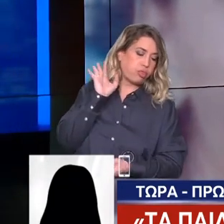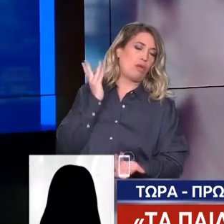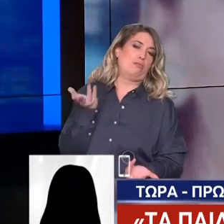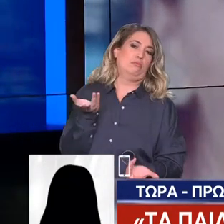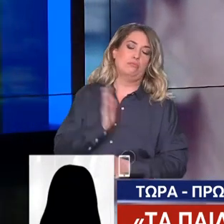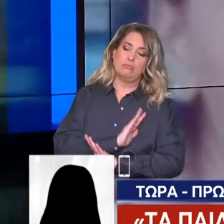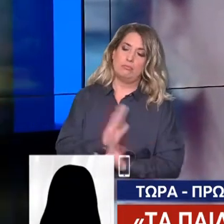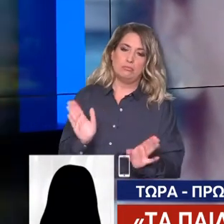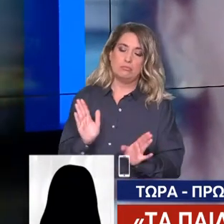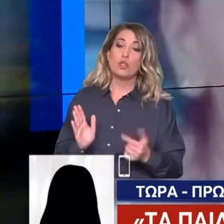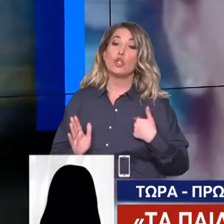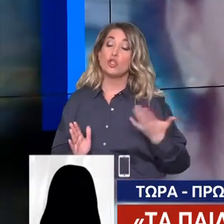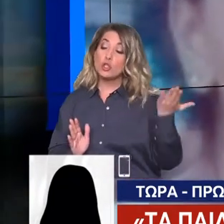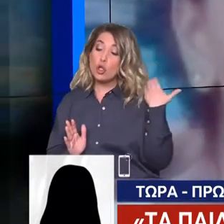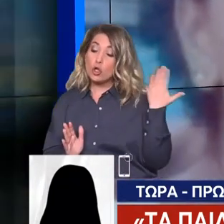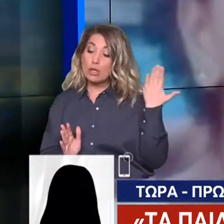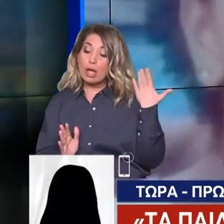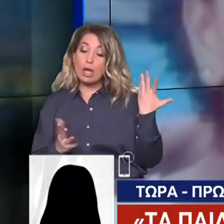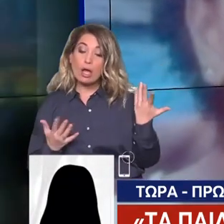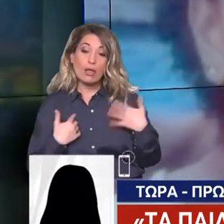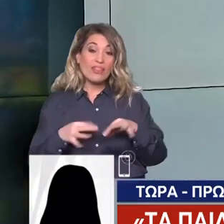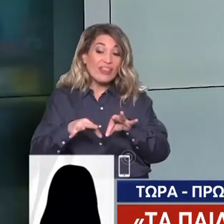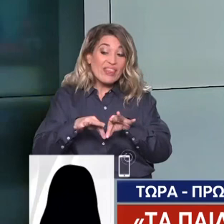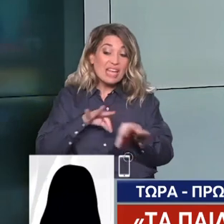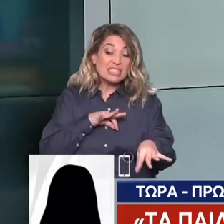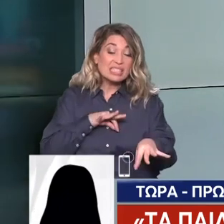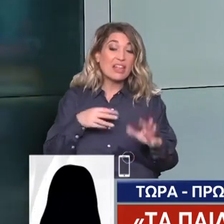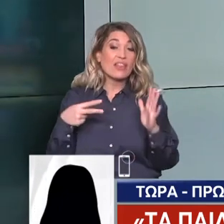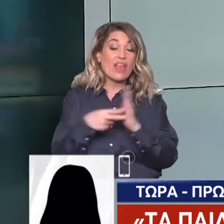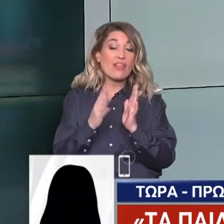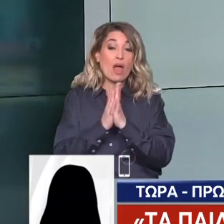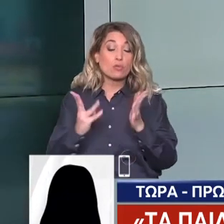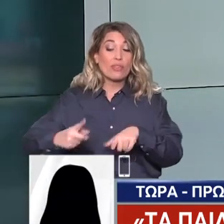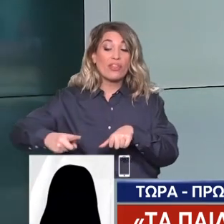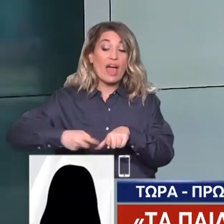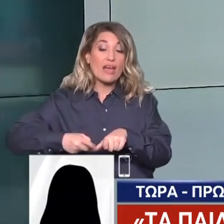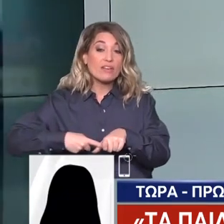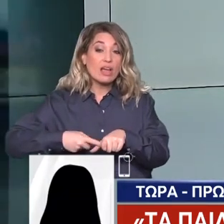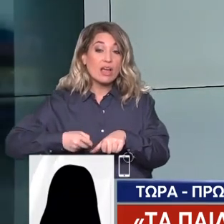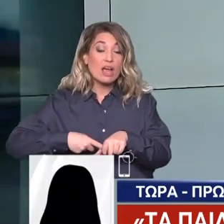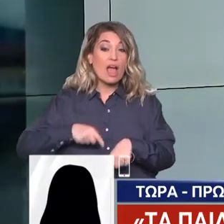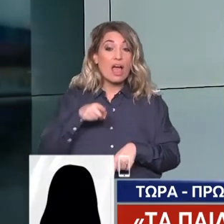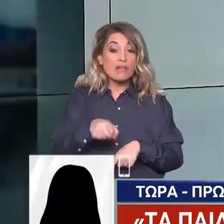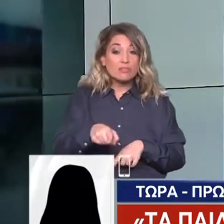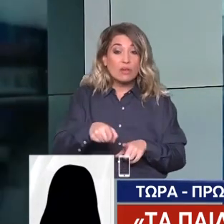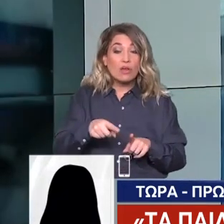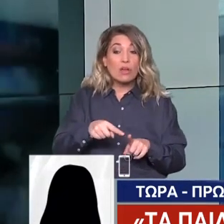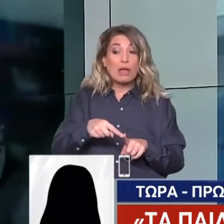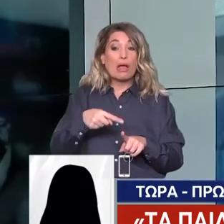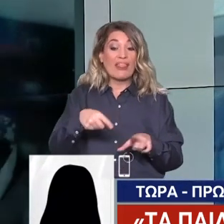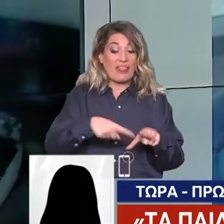Ξέρω ότι... Το διαζύγιο βγήκε το 18 το Δεκέμβρη. Αυτός παντρεύτηκε τον